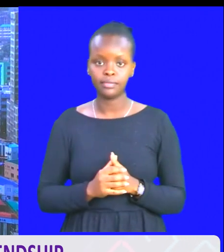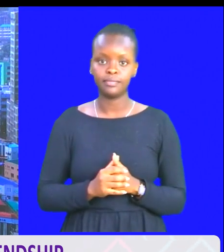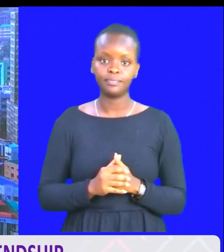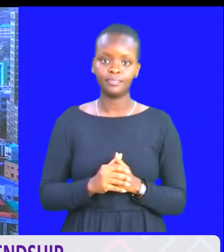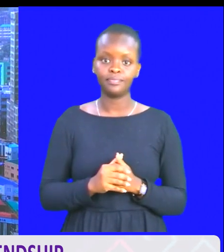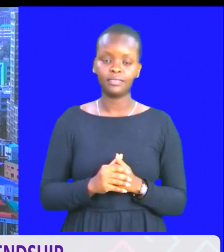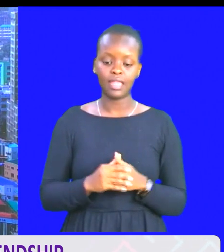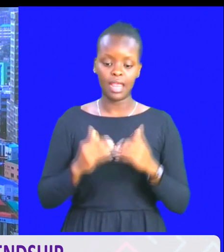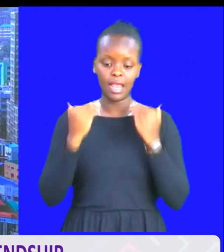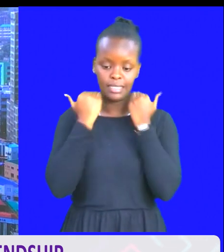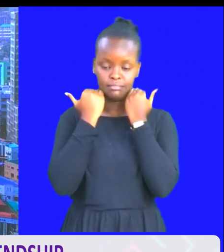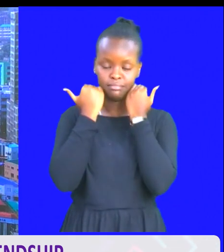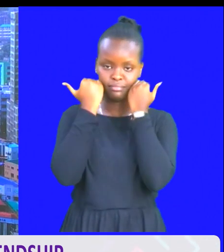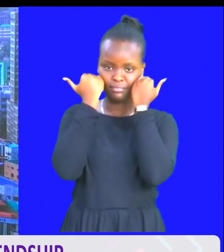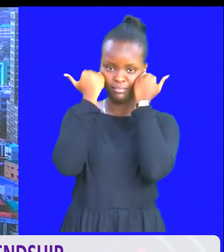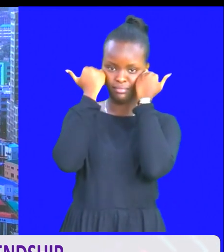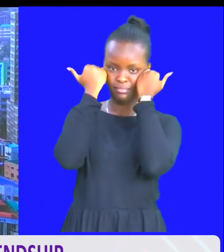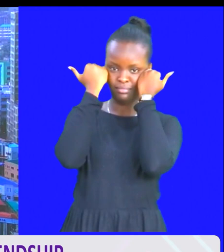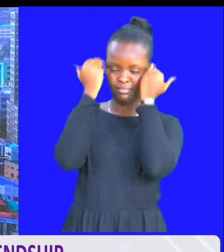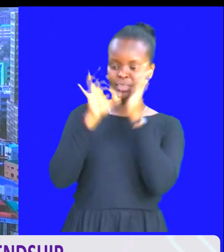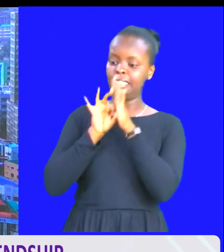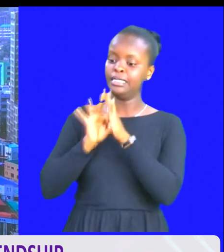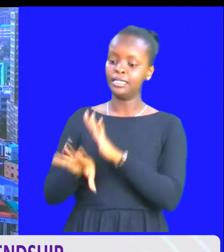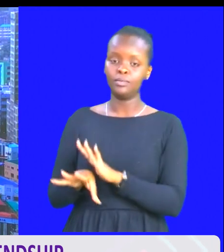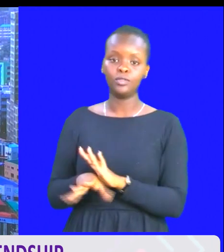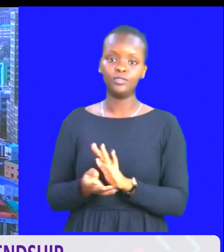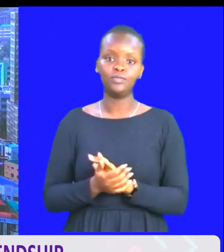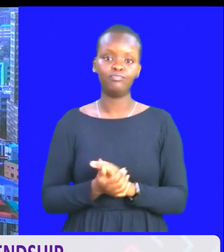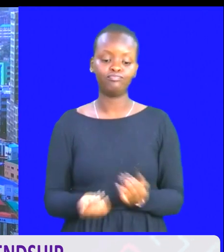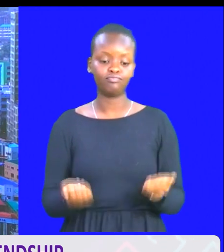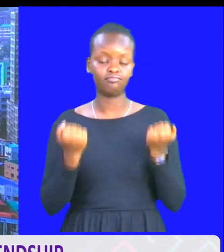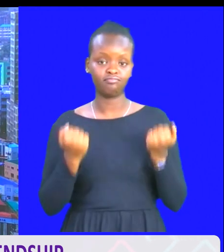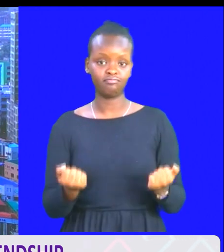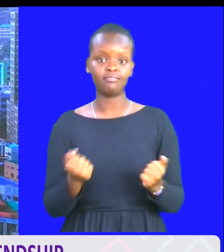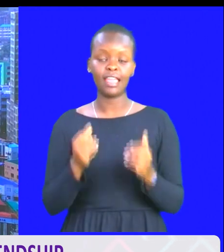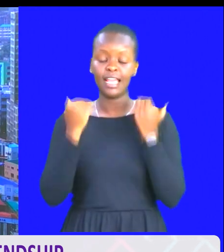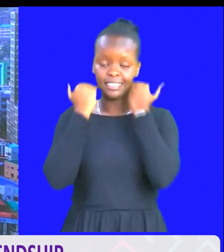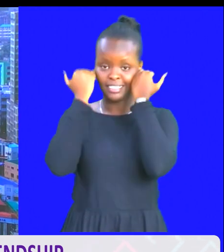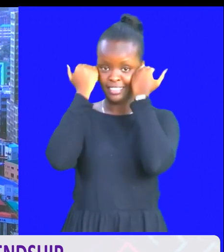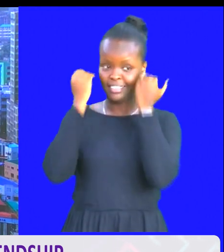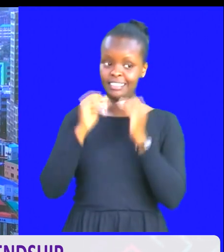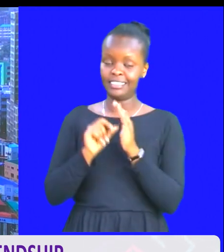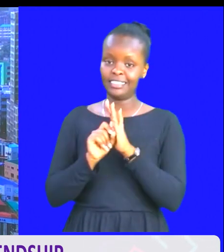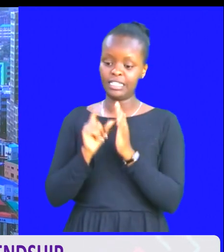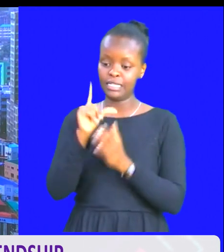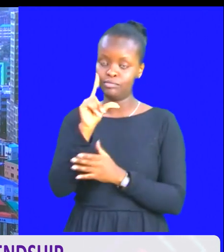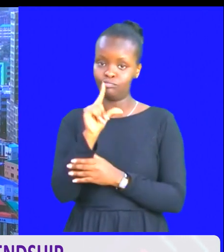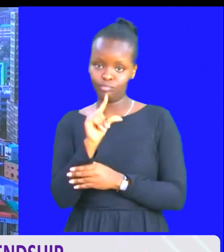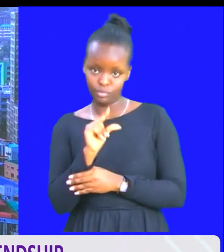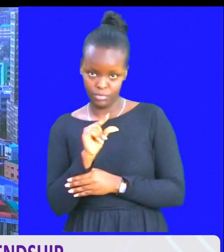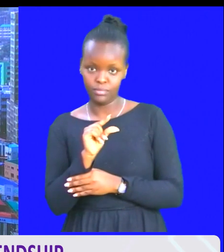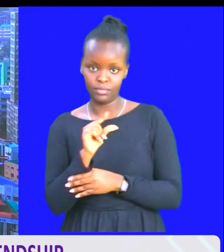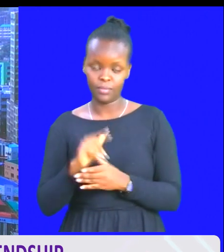zile stress, pia kutuwa zile stress reliever. Sawa? Unapata unakuwa mo, uko occupied,